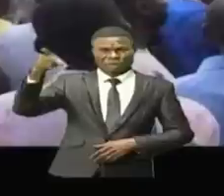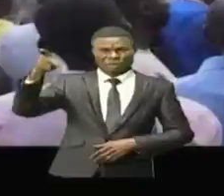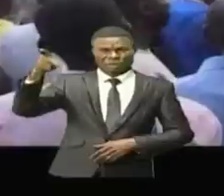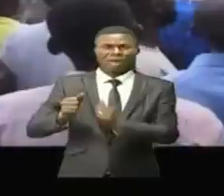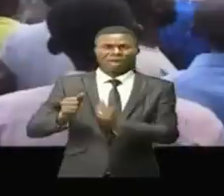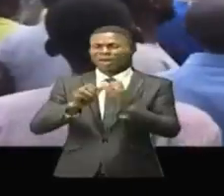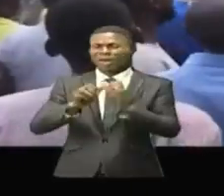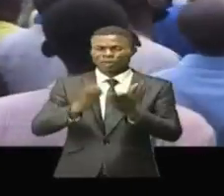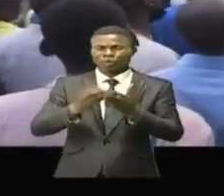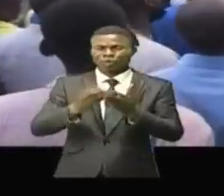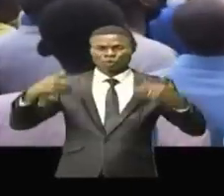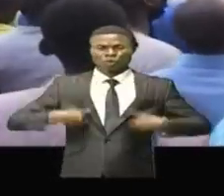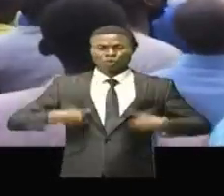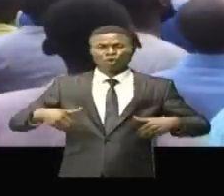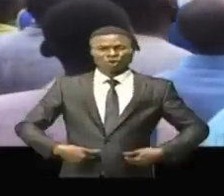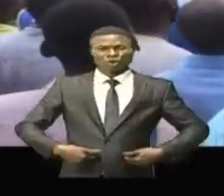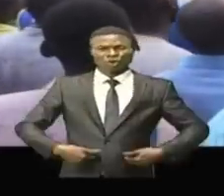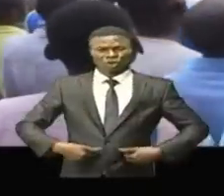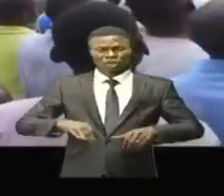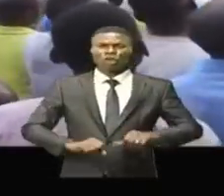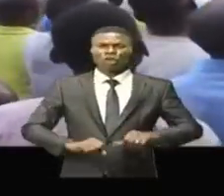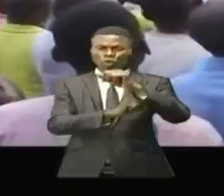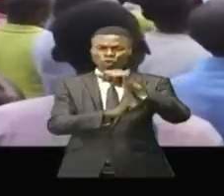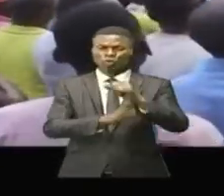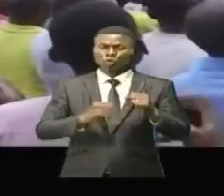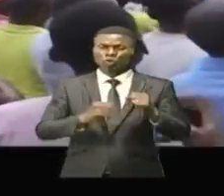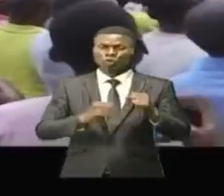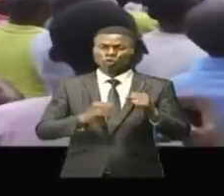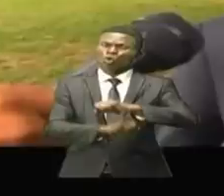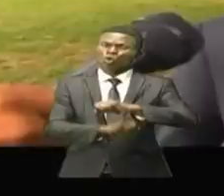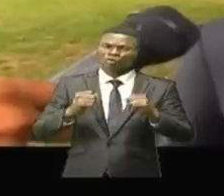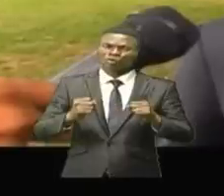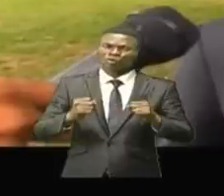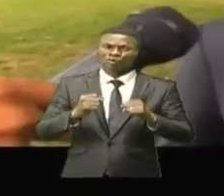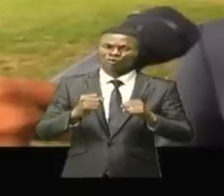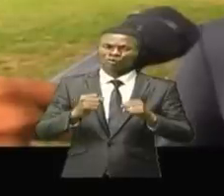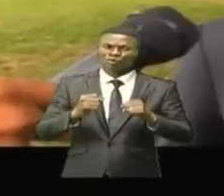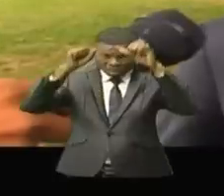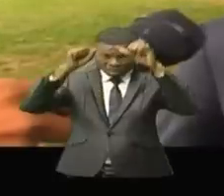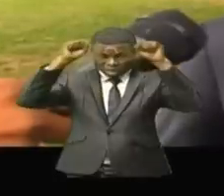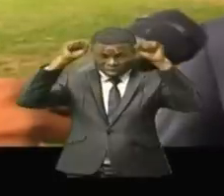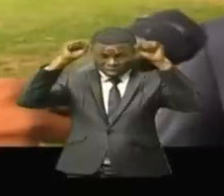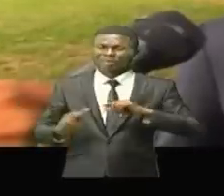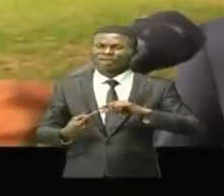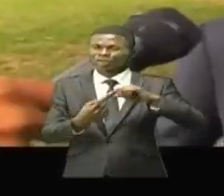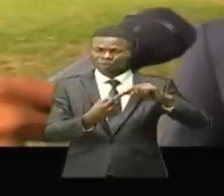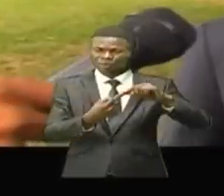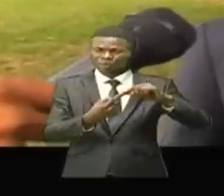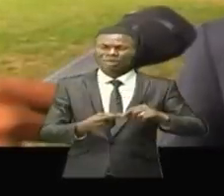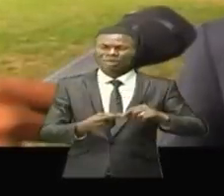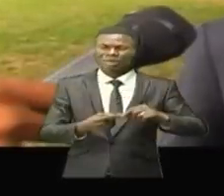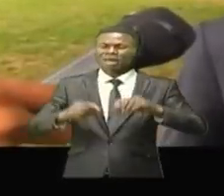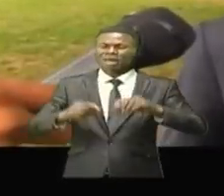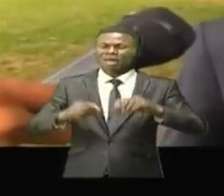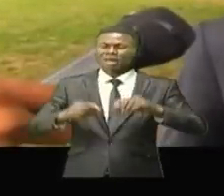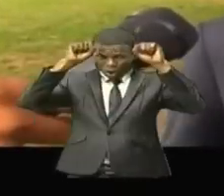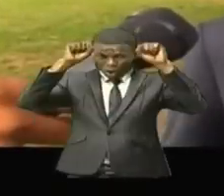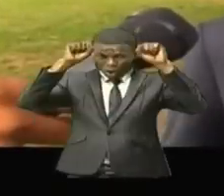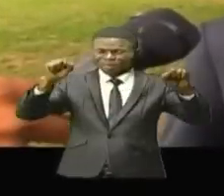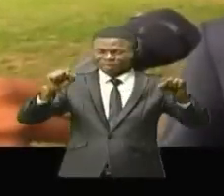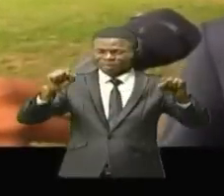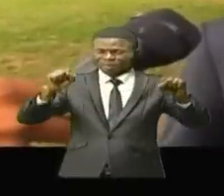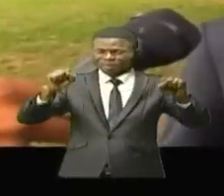les jeunes, nous réitérons notre soutien indéfectible à cet homme d'exception, à cet homme, à cet amoureux de la